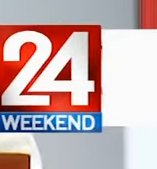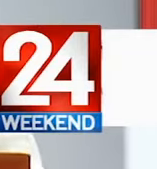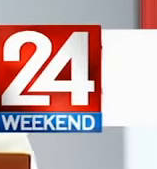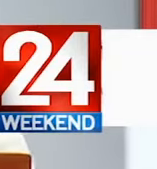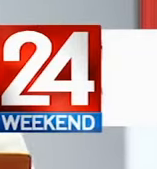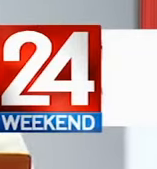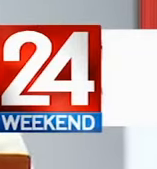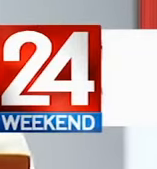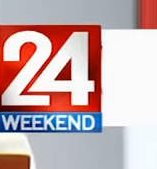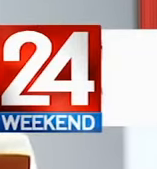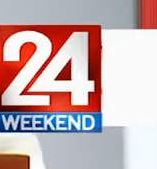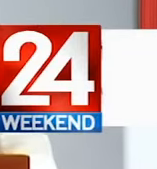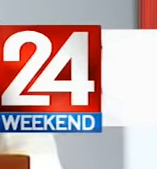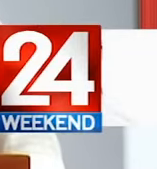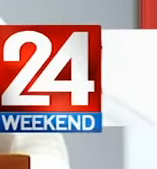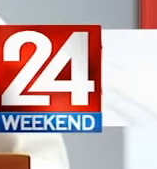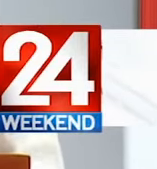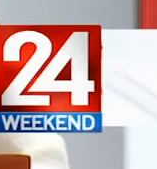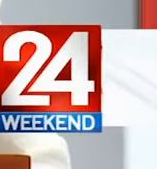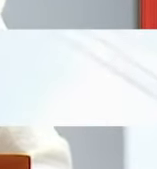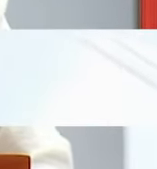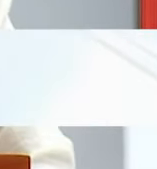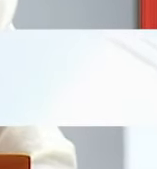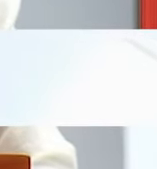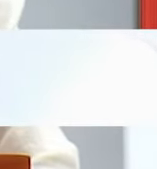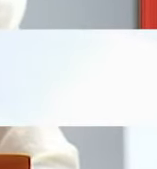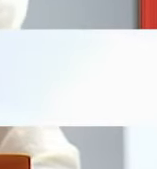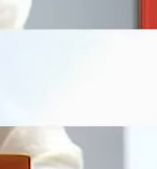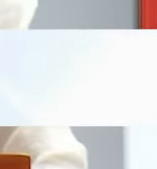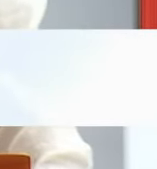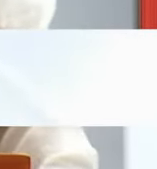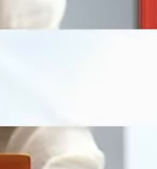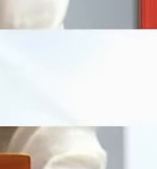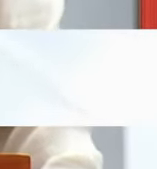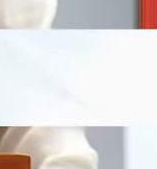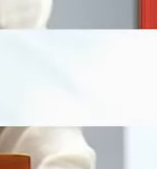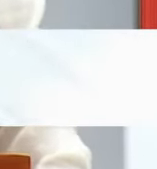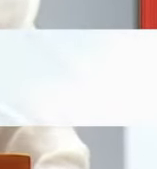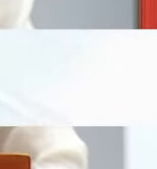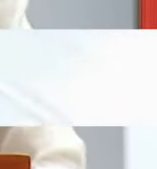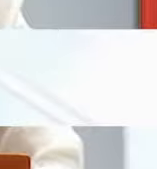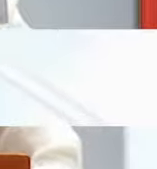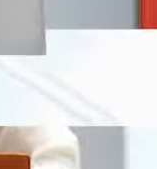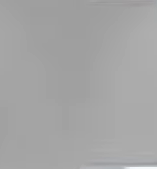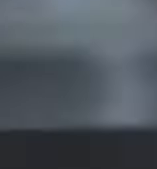reconciliation sa mga taliwas ang salaubing politikal, mensahe ni Pangulong Bongbong Marcos.